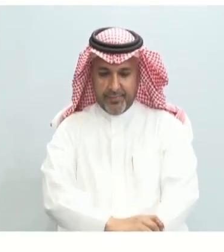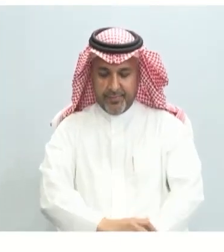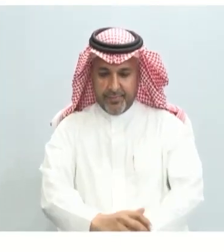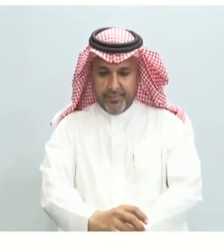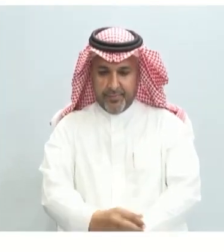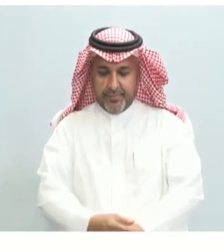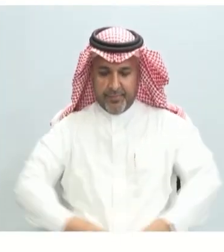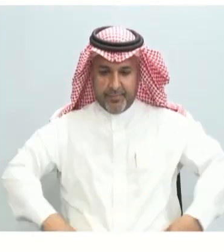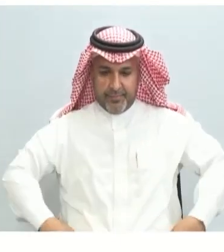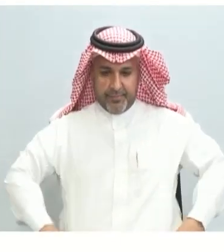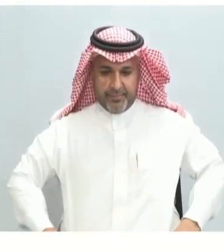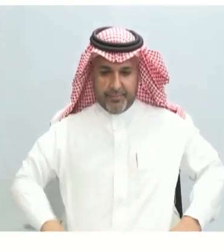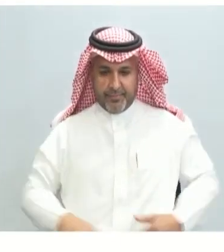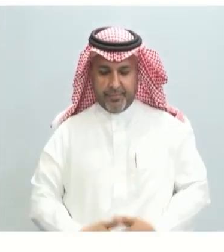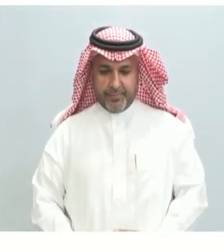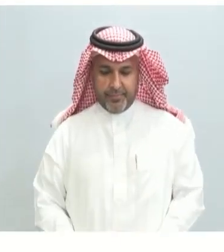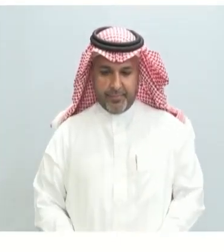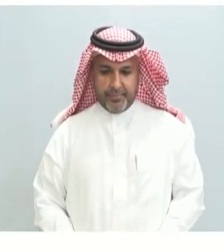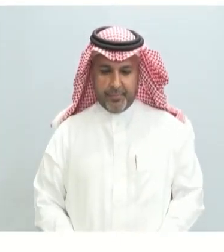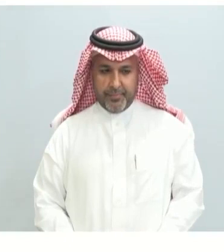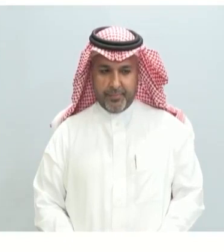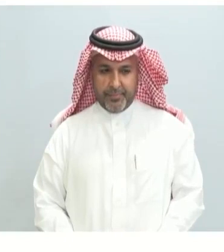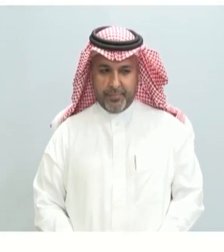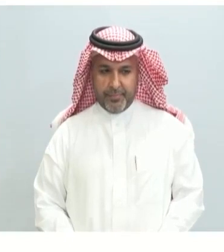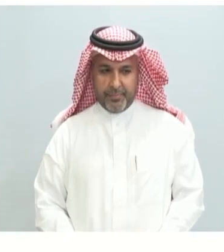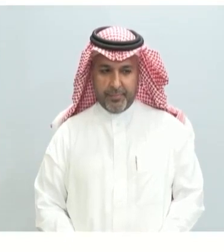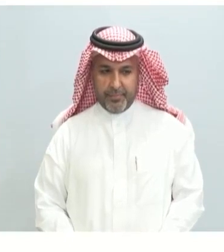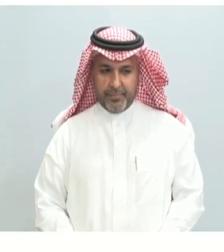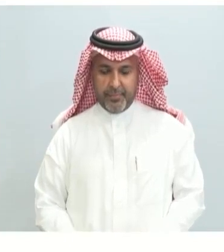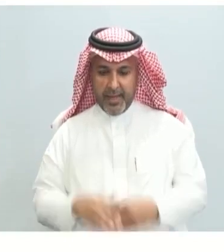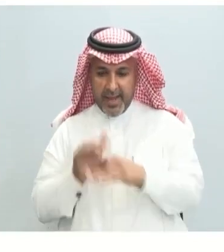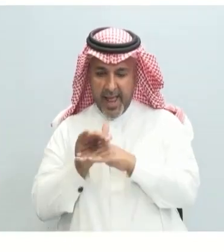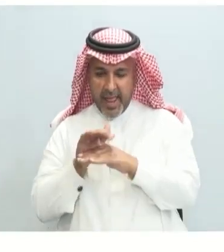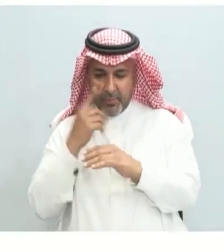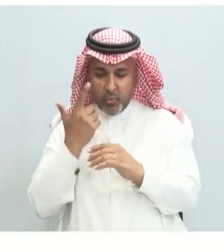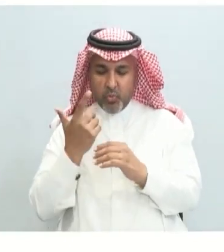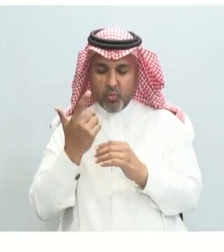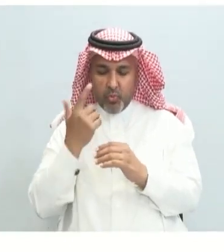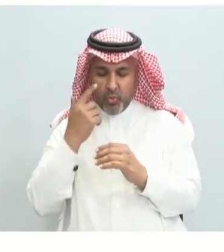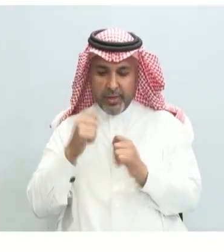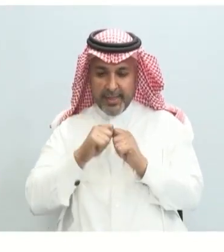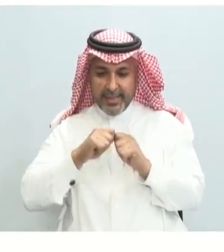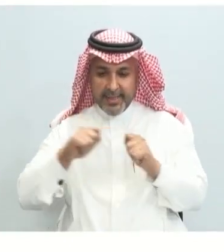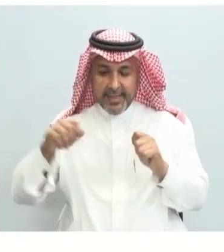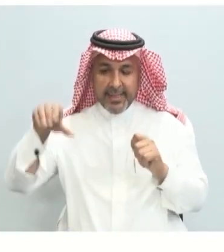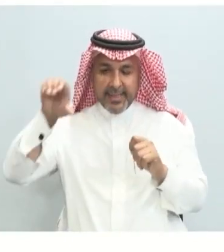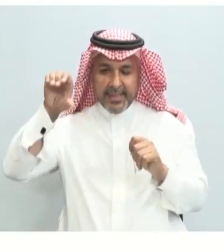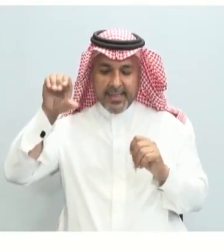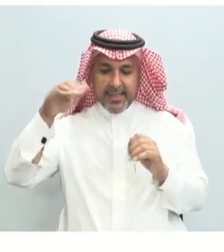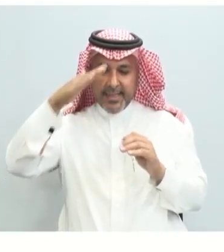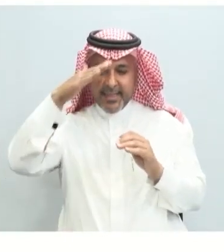اعطاك اعطاني الضلع سي انه يساوي اربعه الضلع سي انه